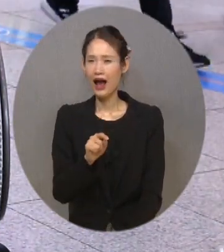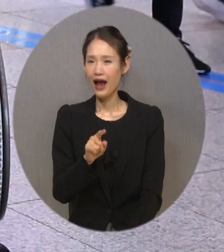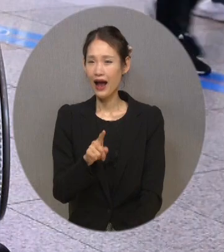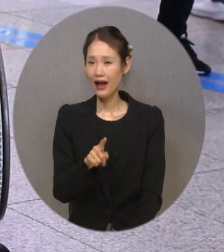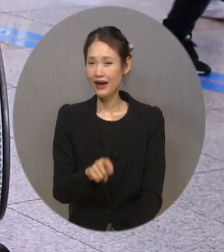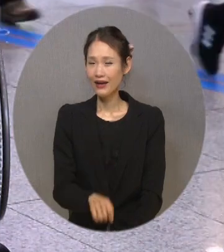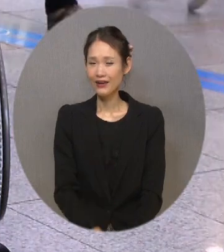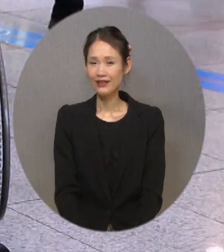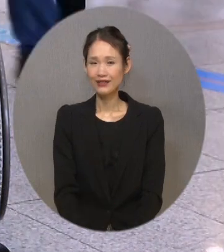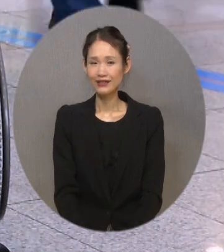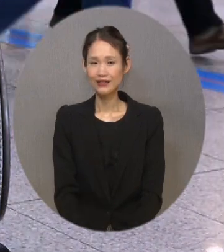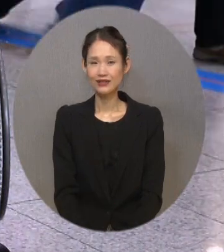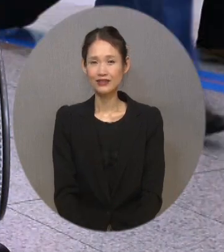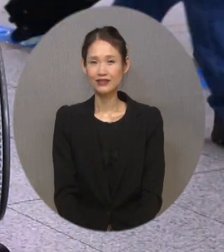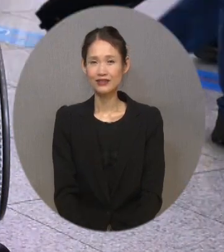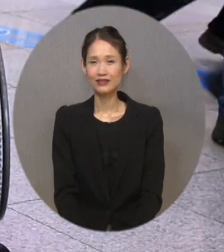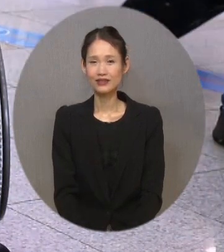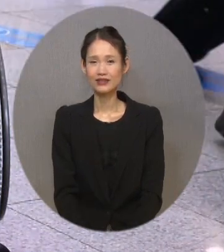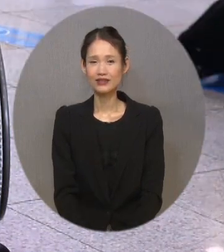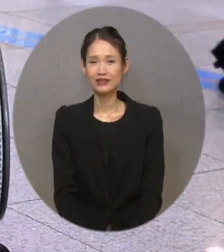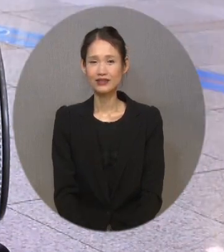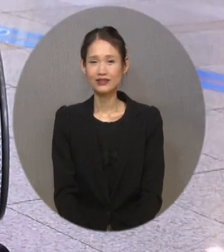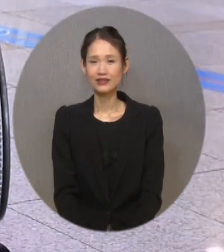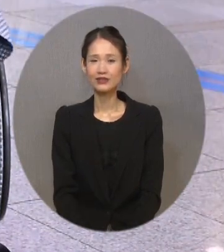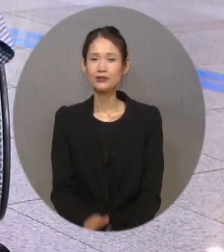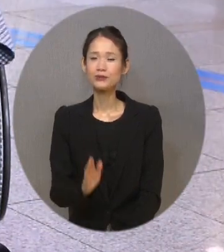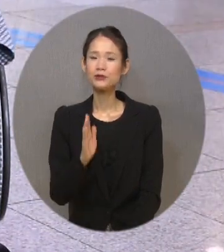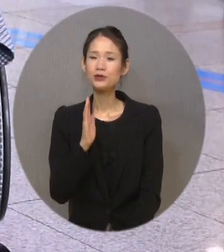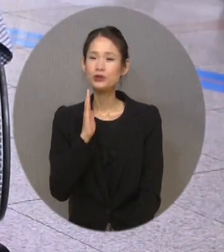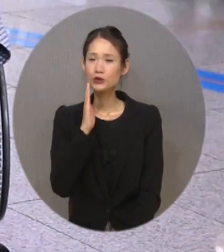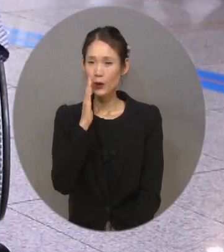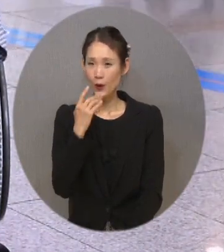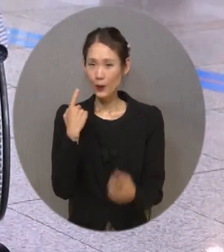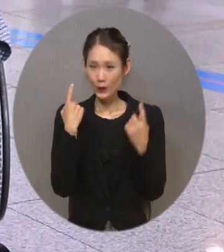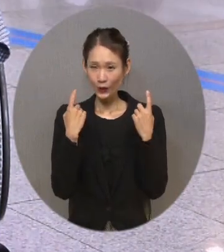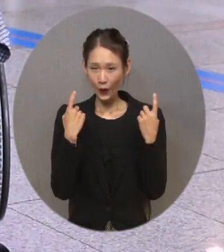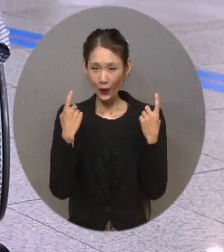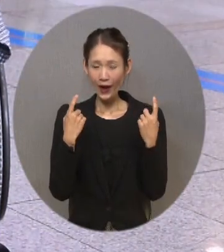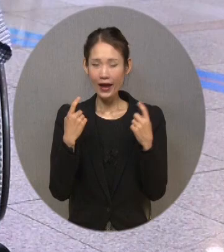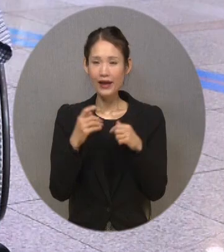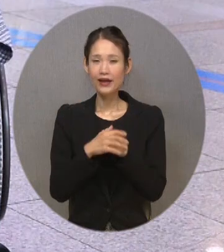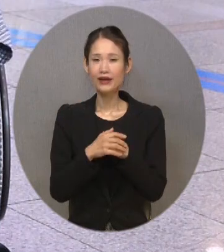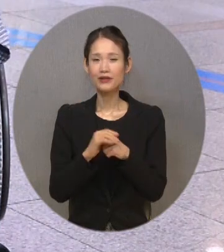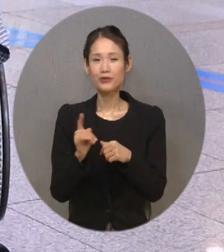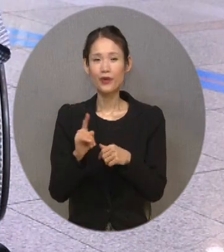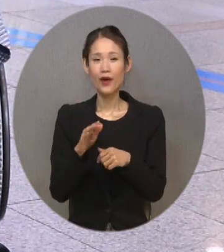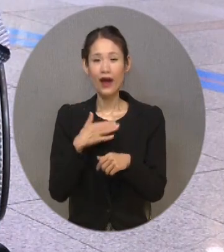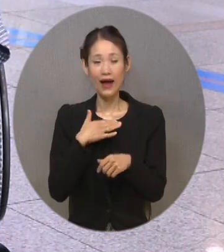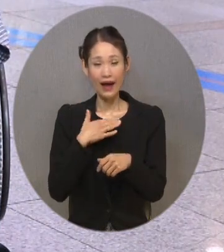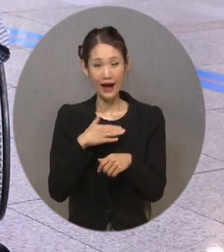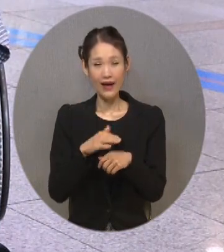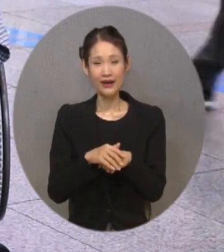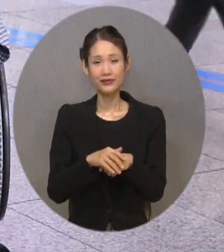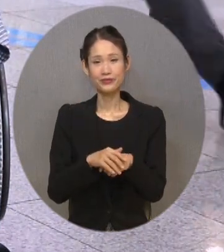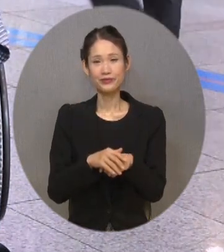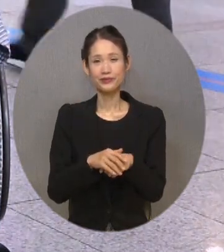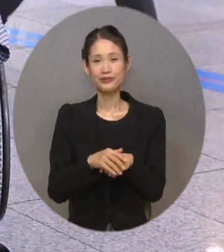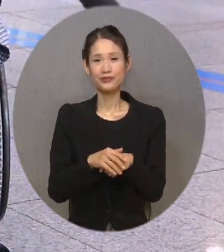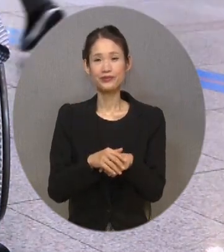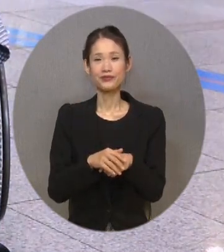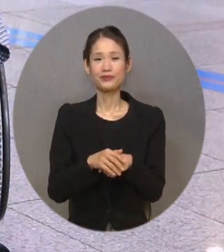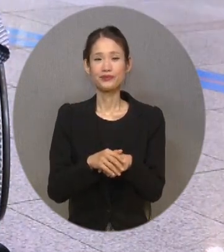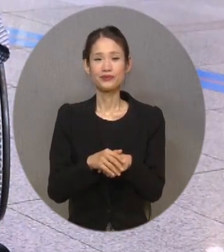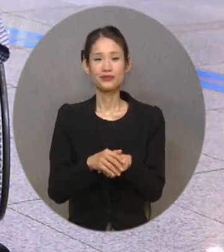이야 이거 뭐 초록 여행은 뭐예요? 그러니까, 패키지 우리 다 알잖아. 그 아 그 장애인 그 저기